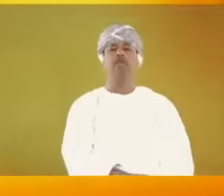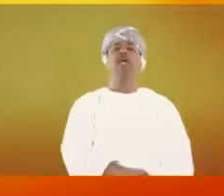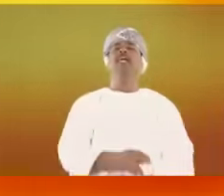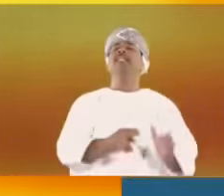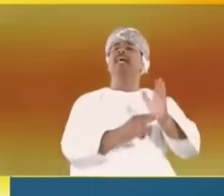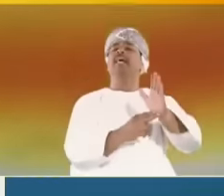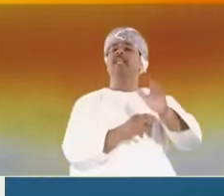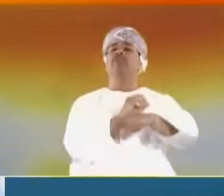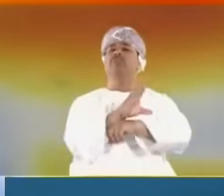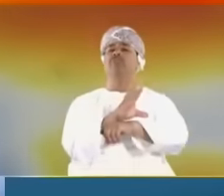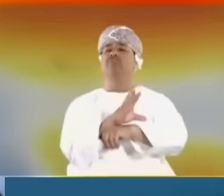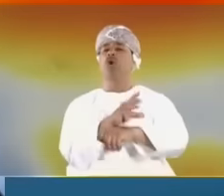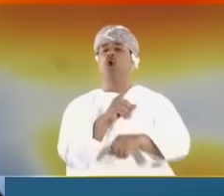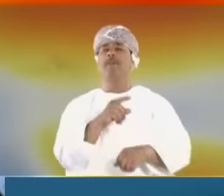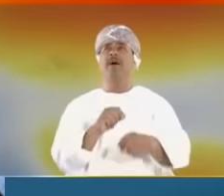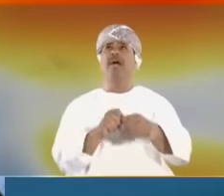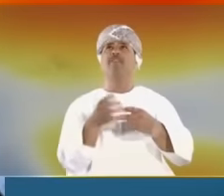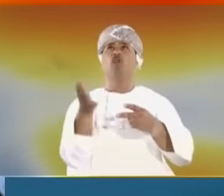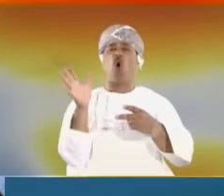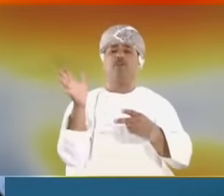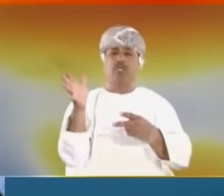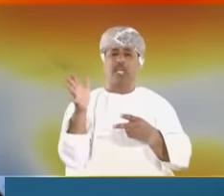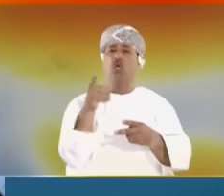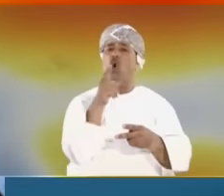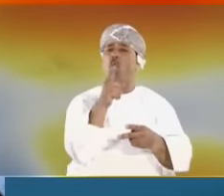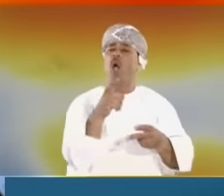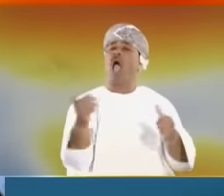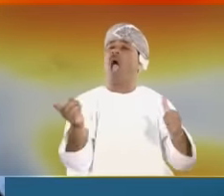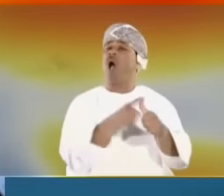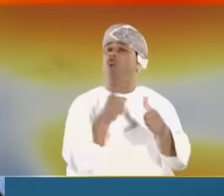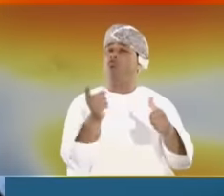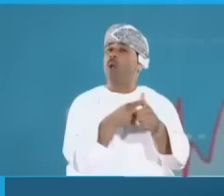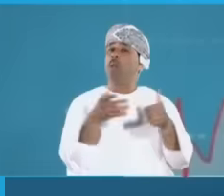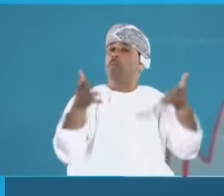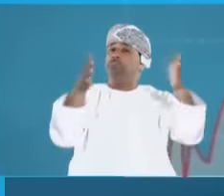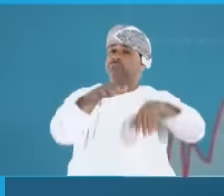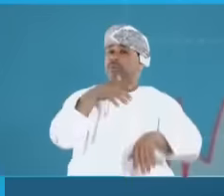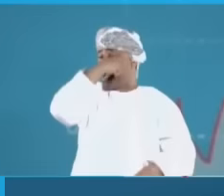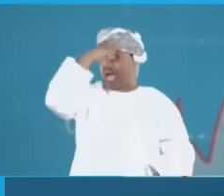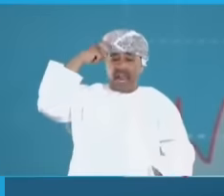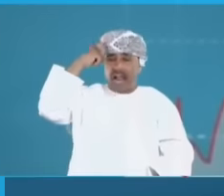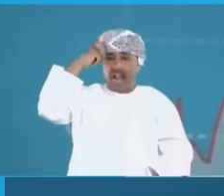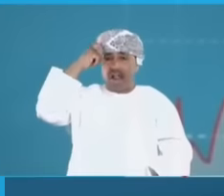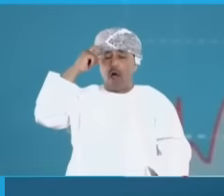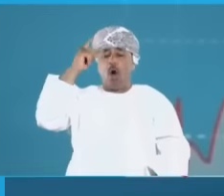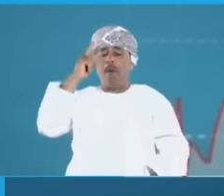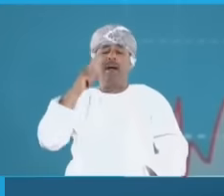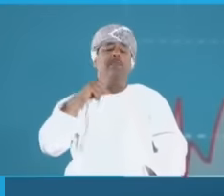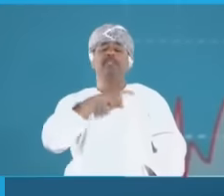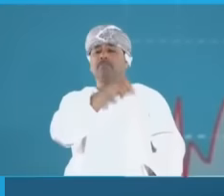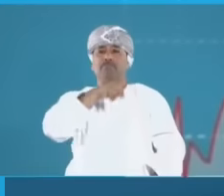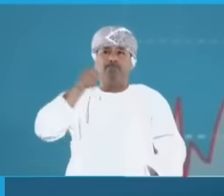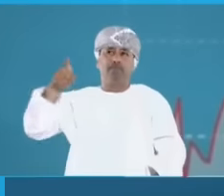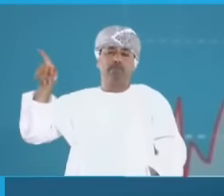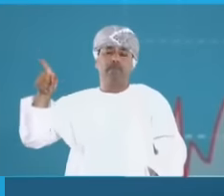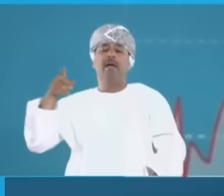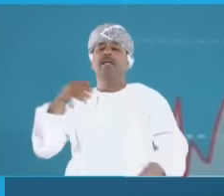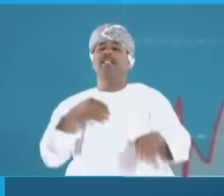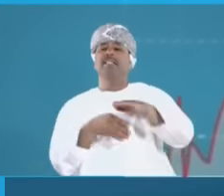تقرير يظهر أن العام 2015 الأكثر حرارة منذ بدء رصد البيانات في